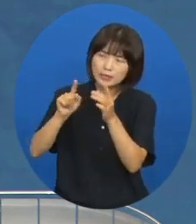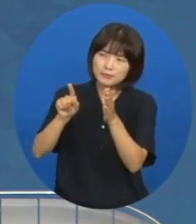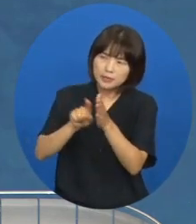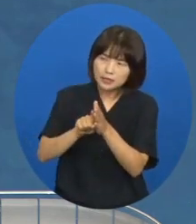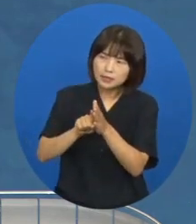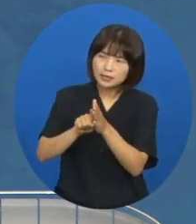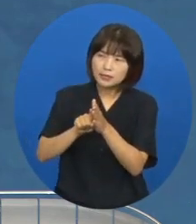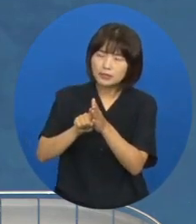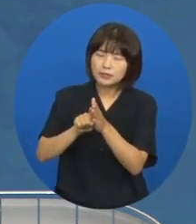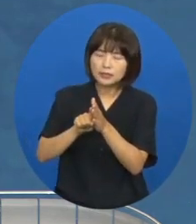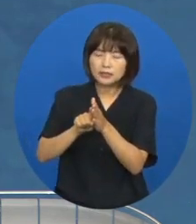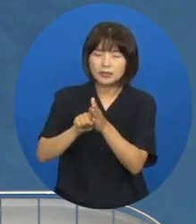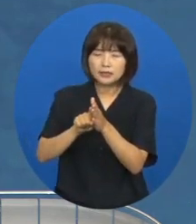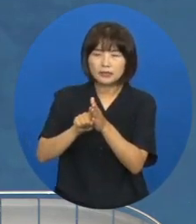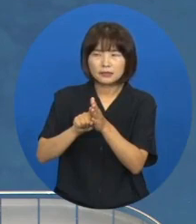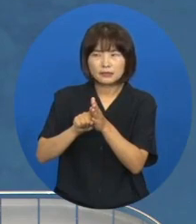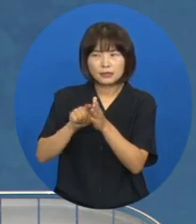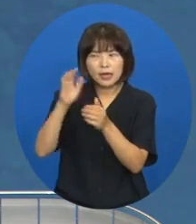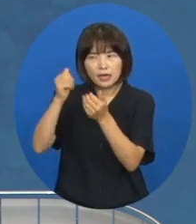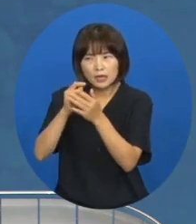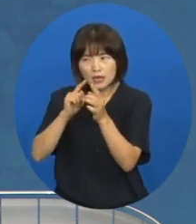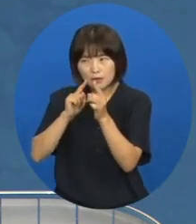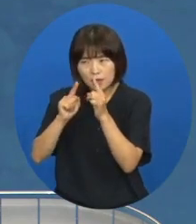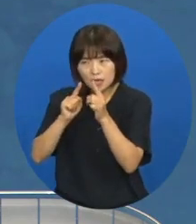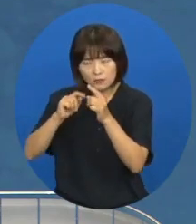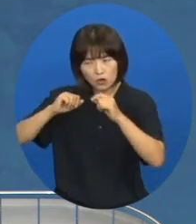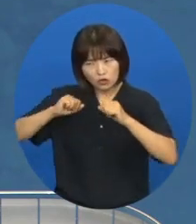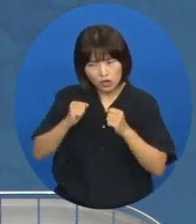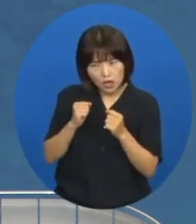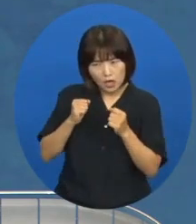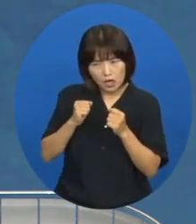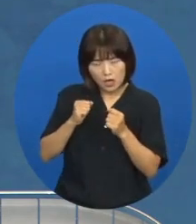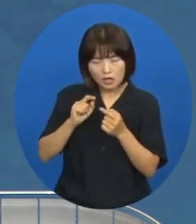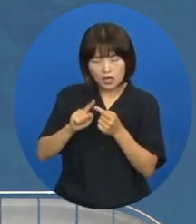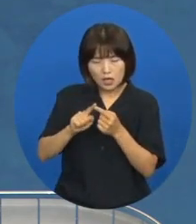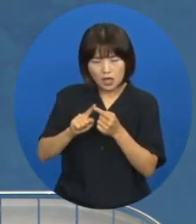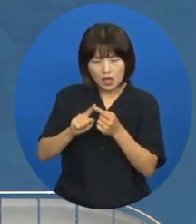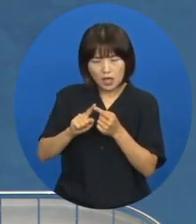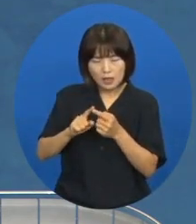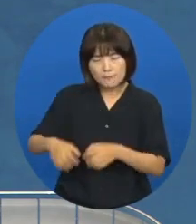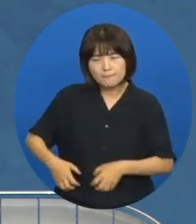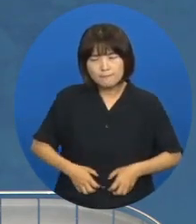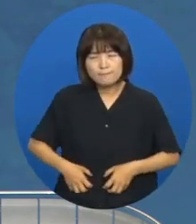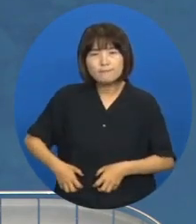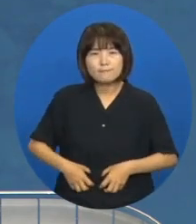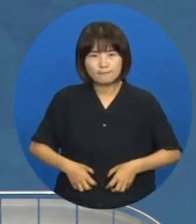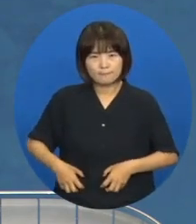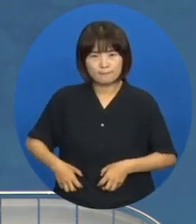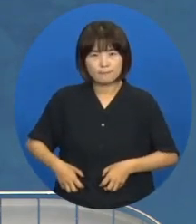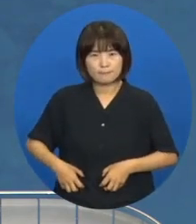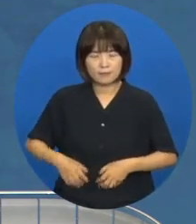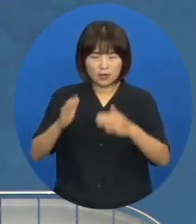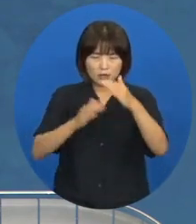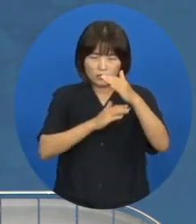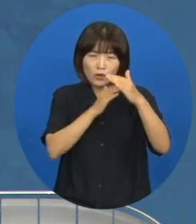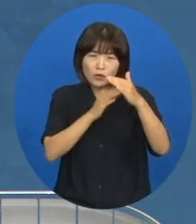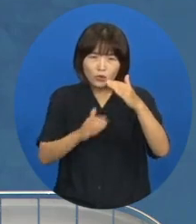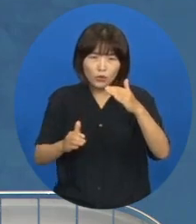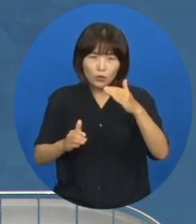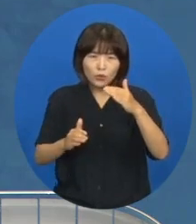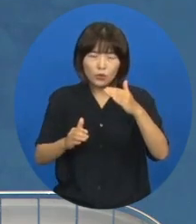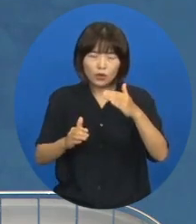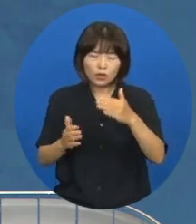믿을까? 그걸 순종할까? 하는 것에 대해서 아직도 결론을 내리지 못한 그런 성도들이